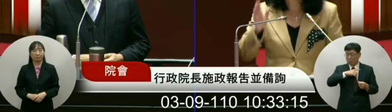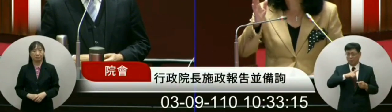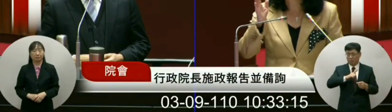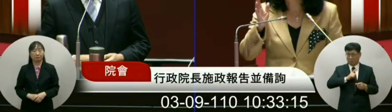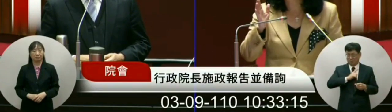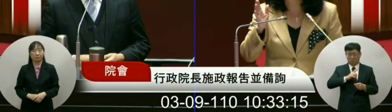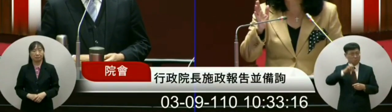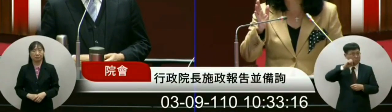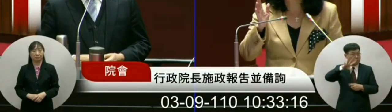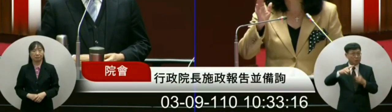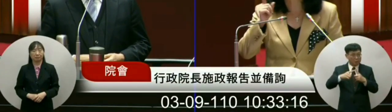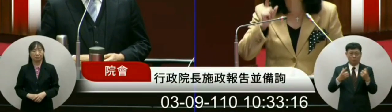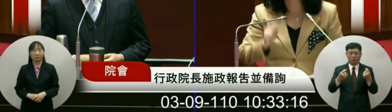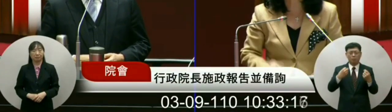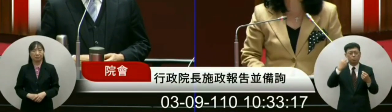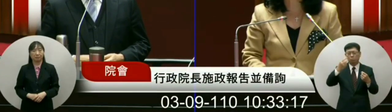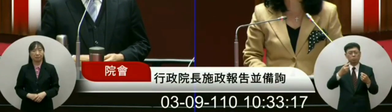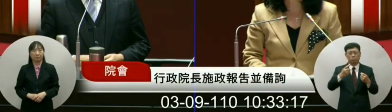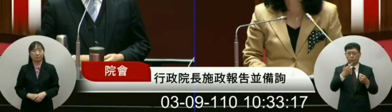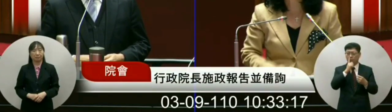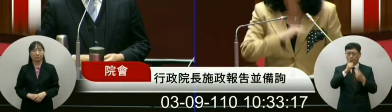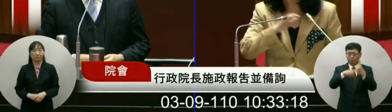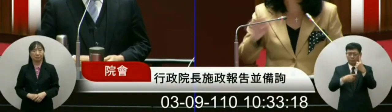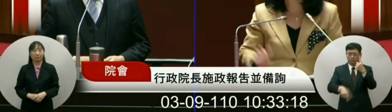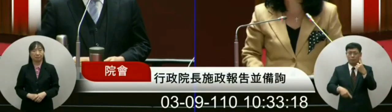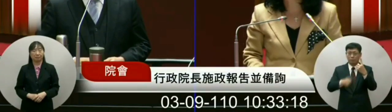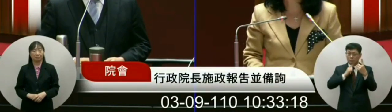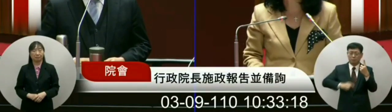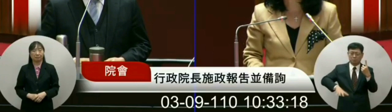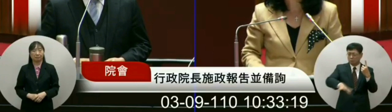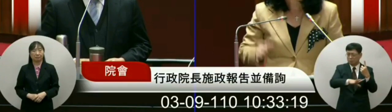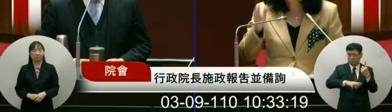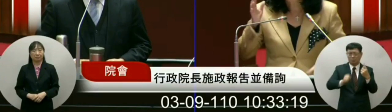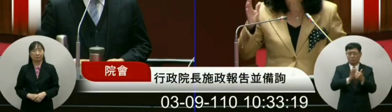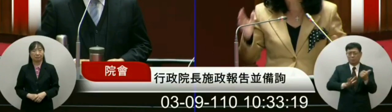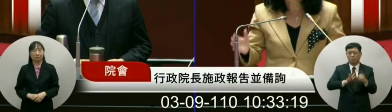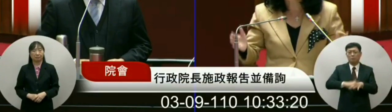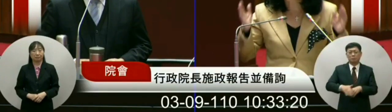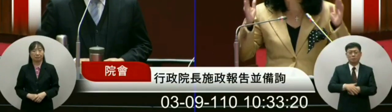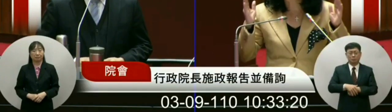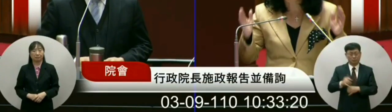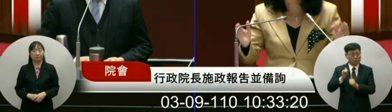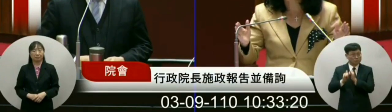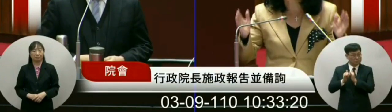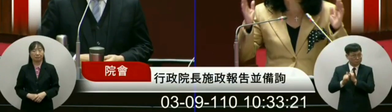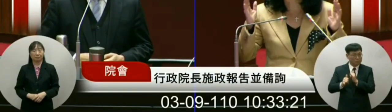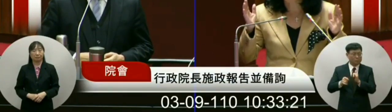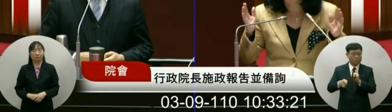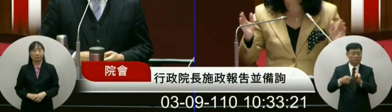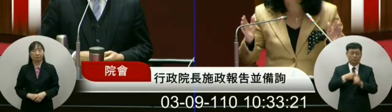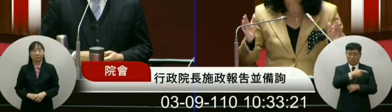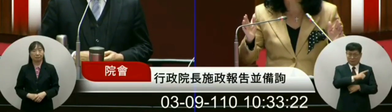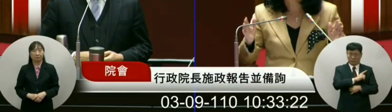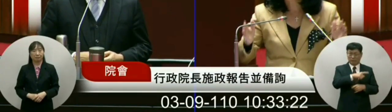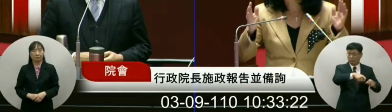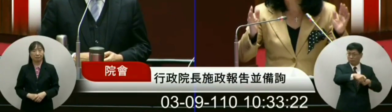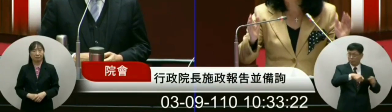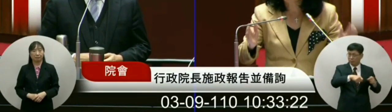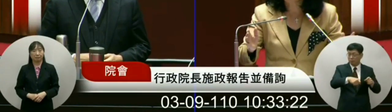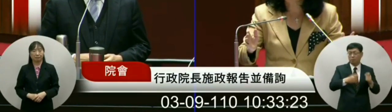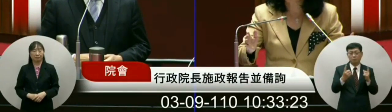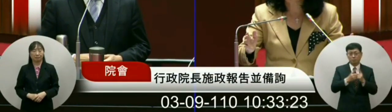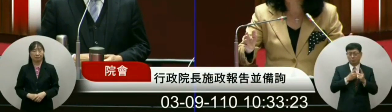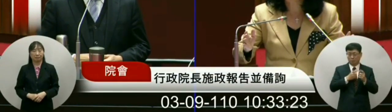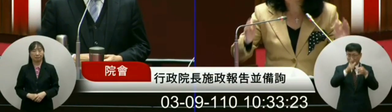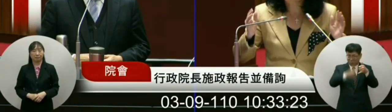都觉得，你这个造成的结果绝对不是一个人的，而是全面性的，让整个社会因为你的政策，对